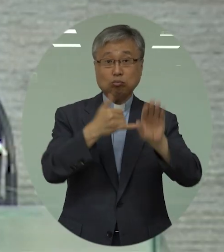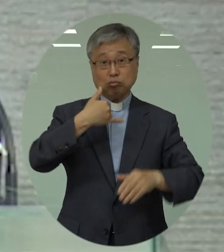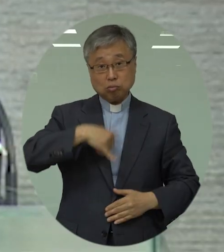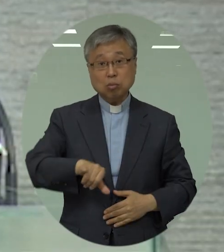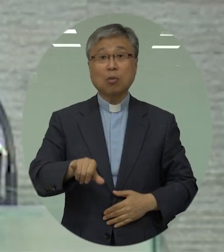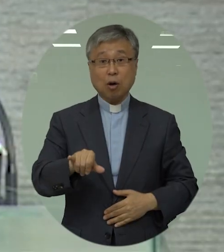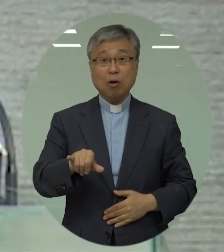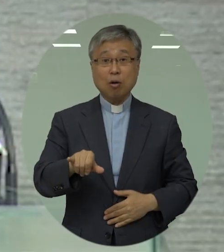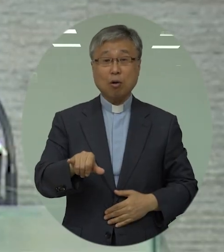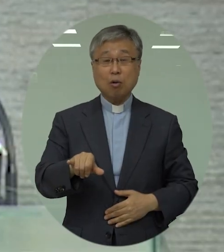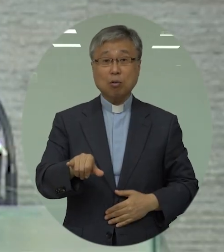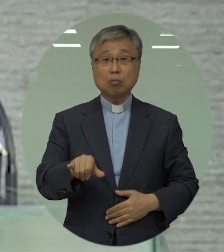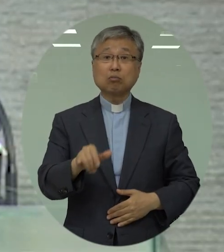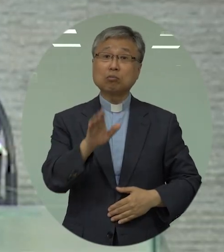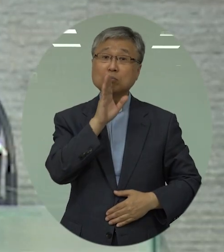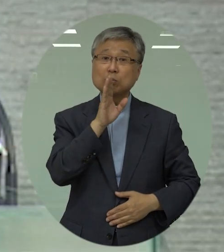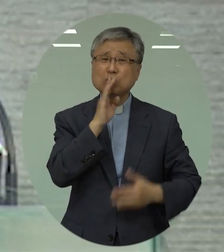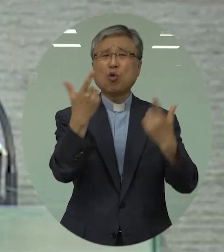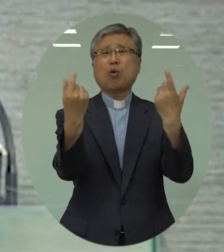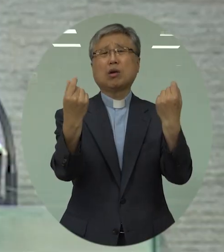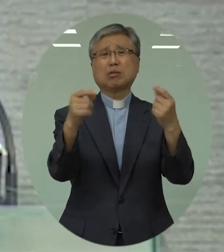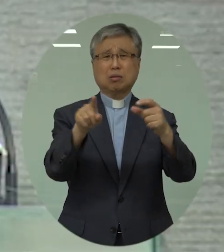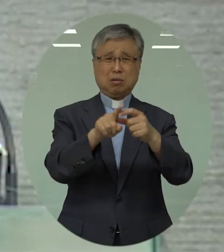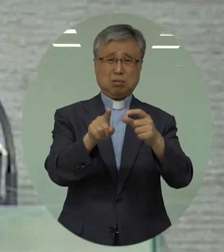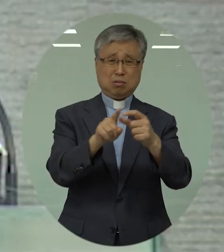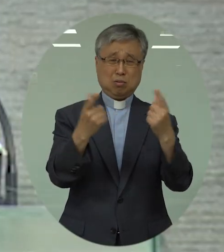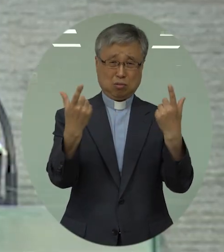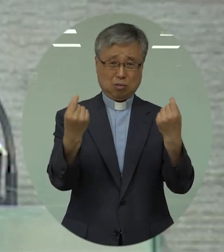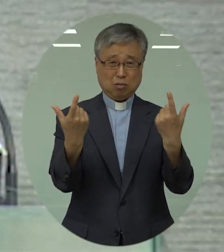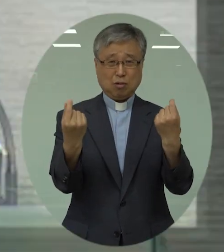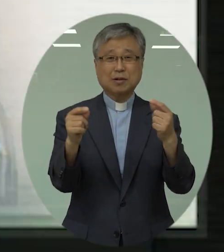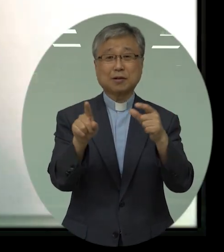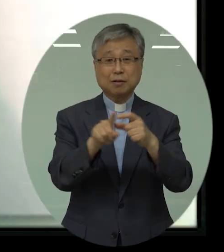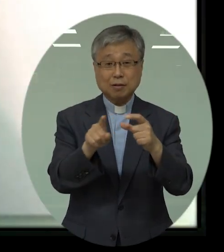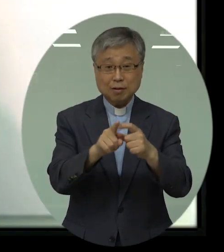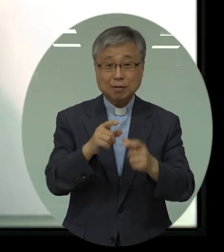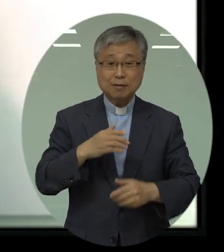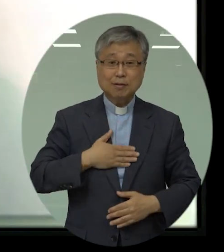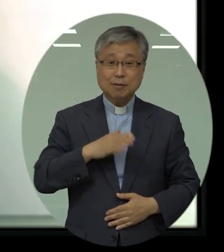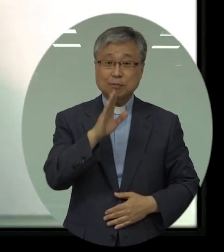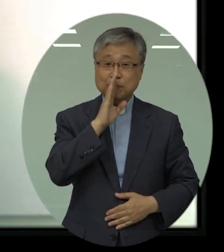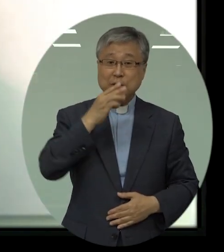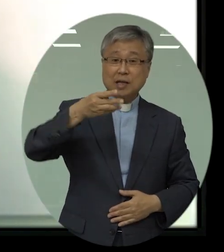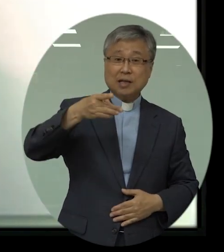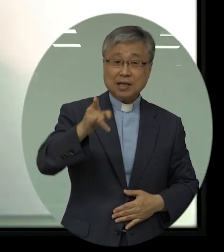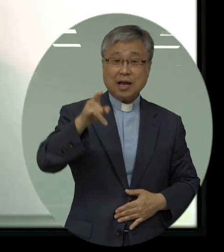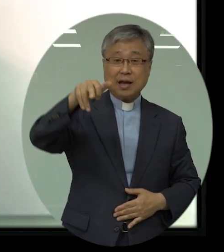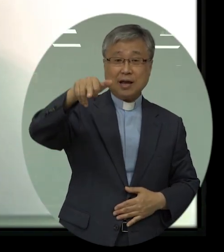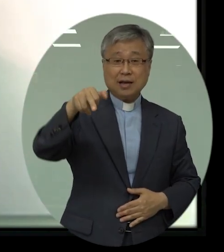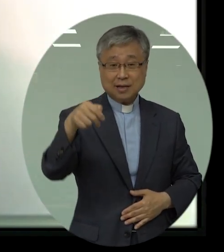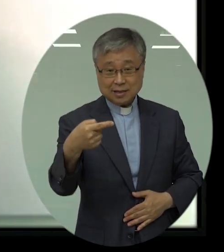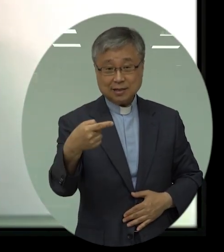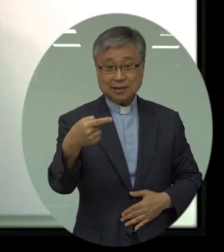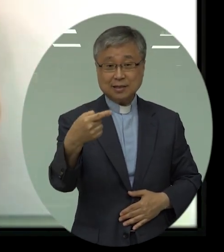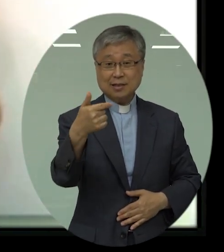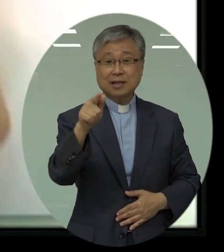자녀하고 히라보 원문에 똑같은 단어예요. 똑같은 테크난이라는 단어입니다. 테크난,